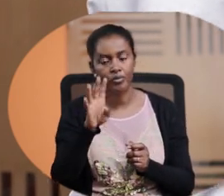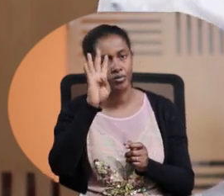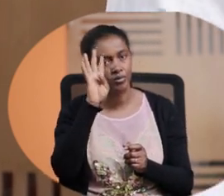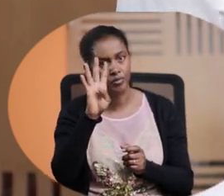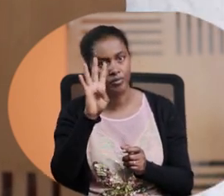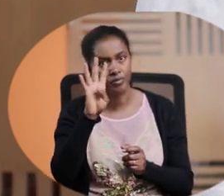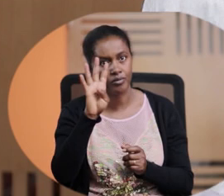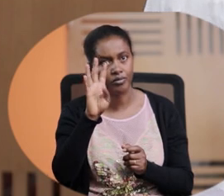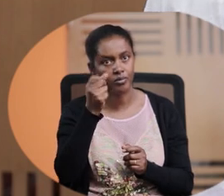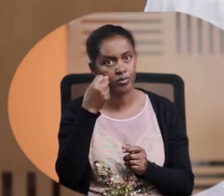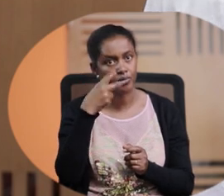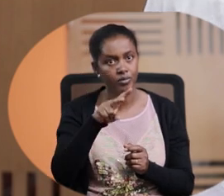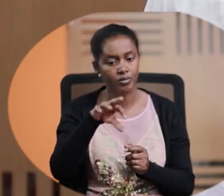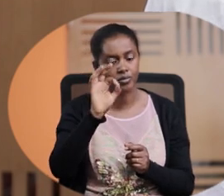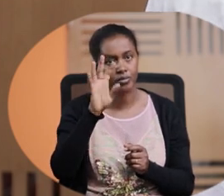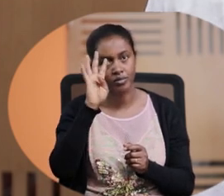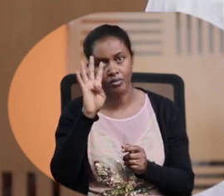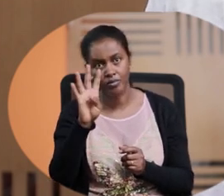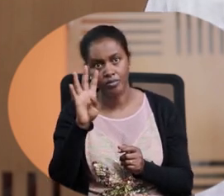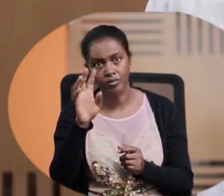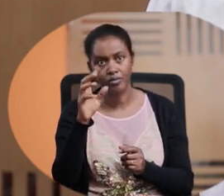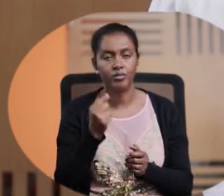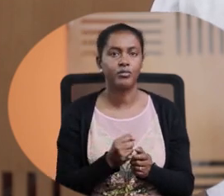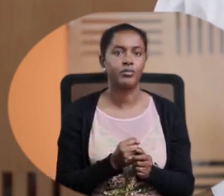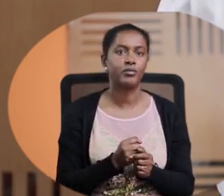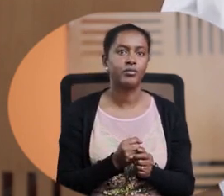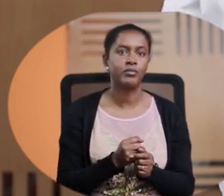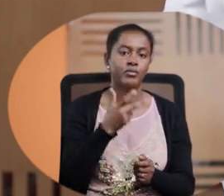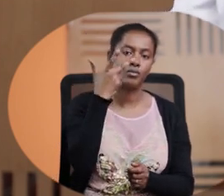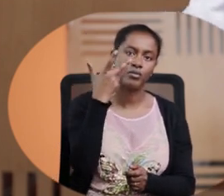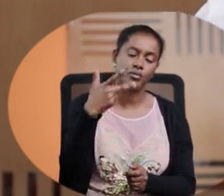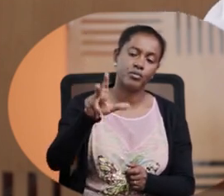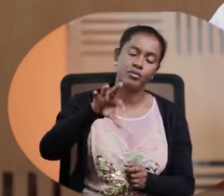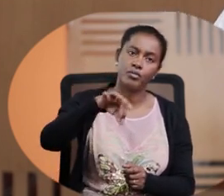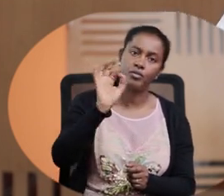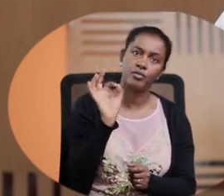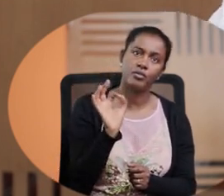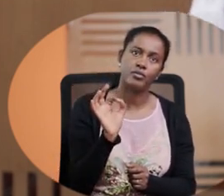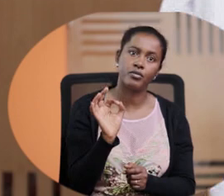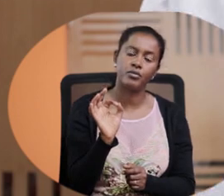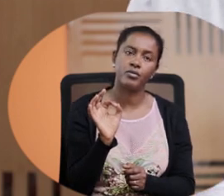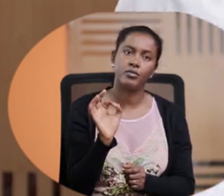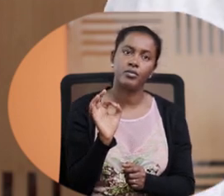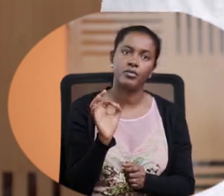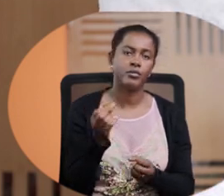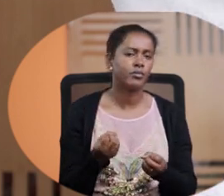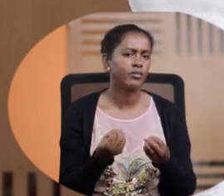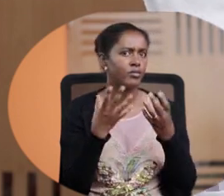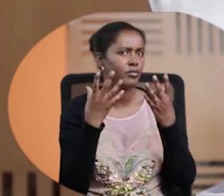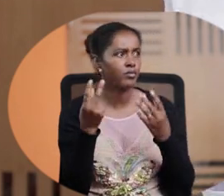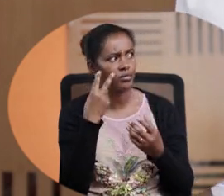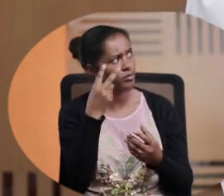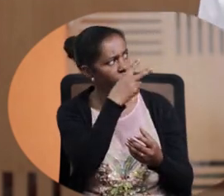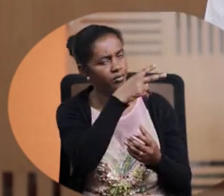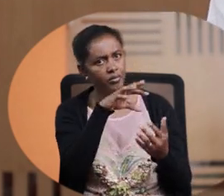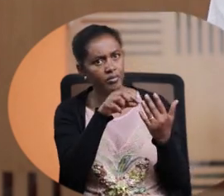jechaadha 13 immoo kan argatan 13 barattoonni argatan baay'inni isaanii meeqa sadhu lakkoofna